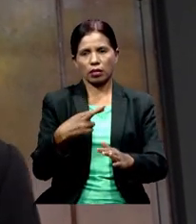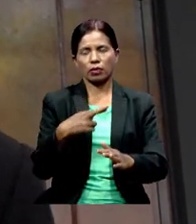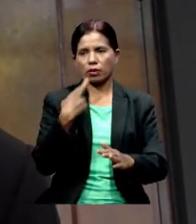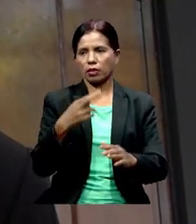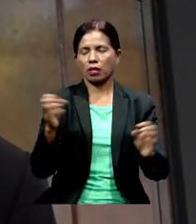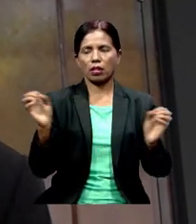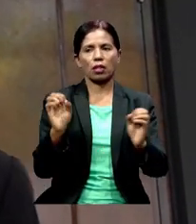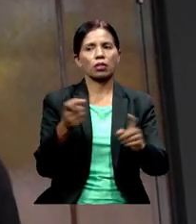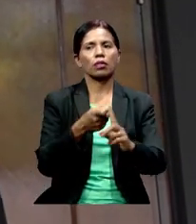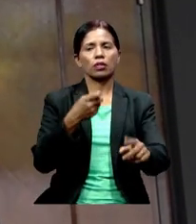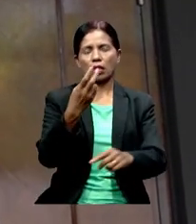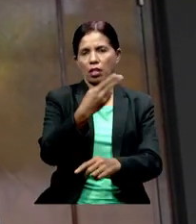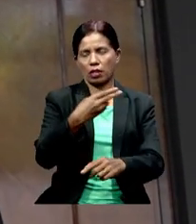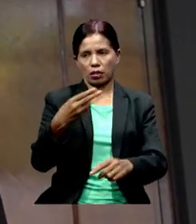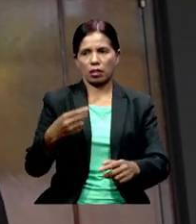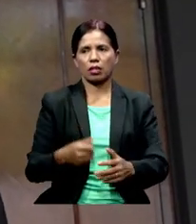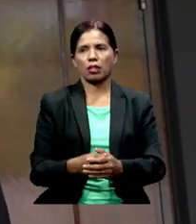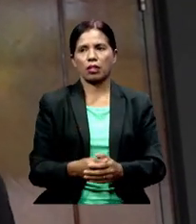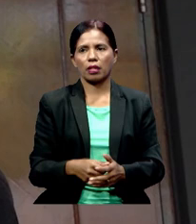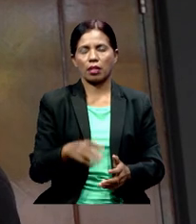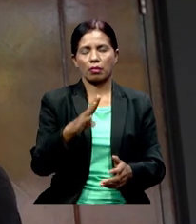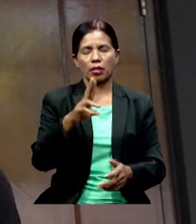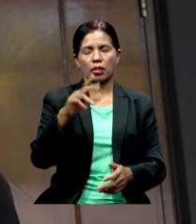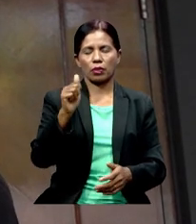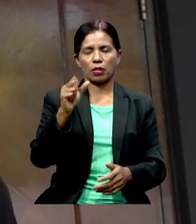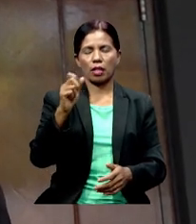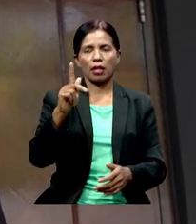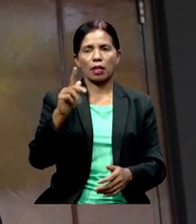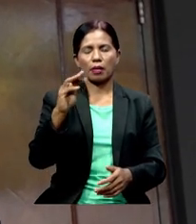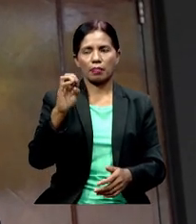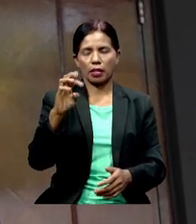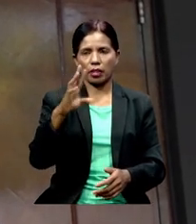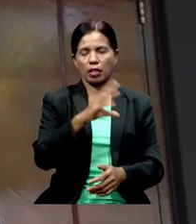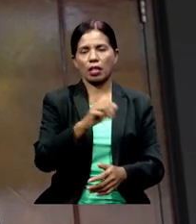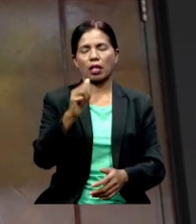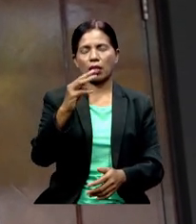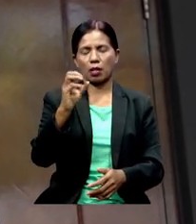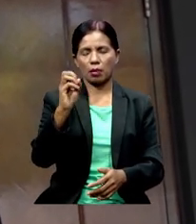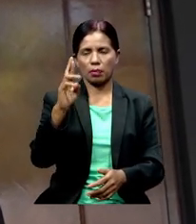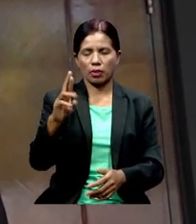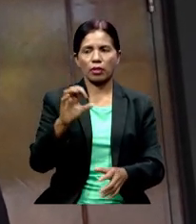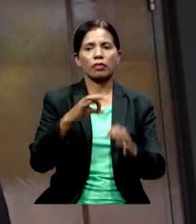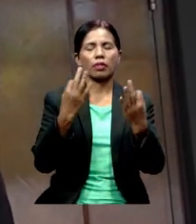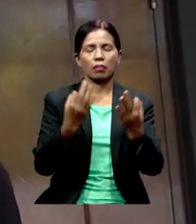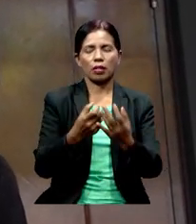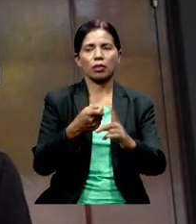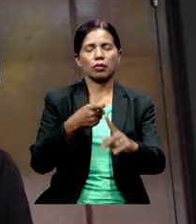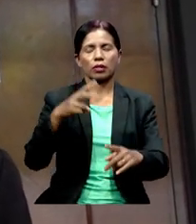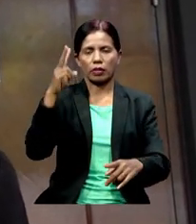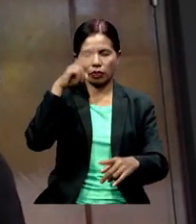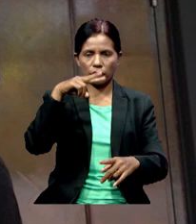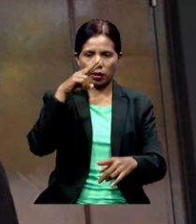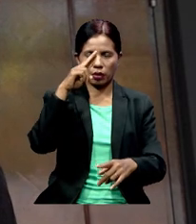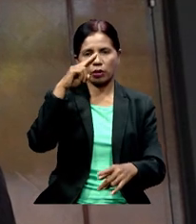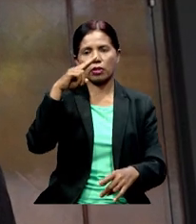laos mayusi Indonesia beruan mera ho amor de família pos rua ida husi Vietnam la sala ne beruan mera ne